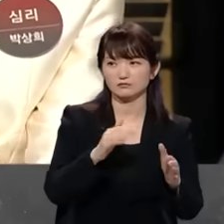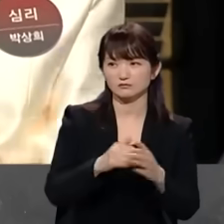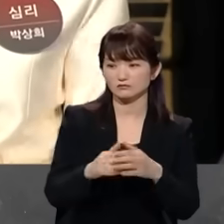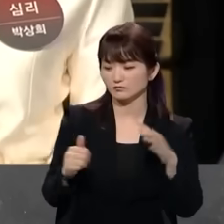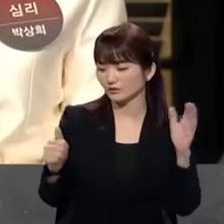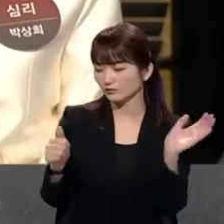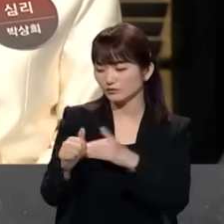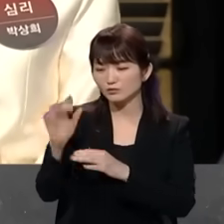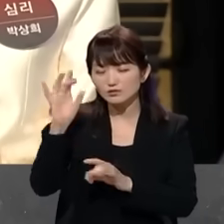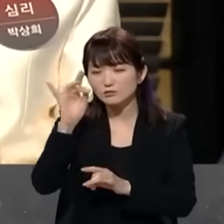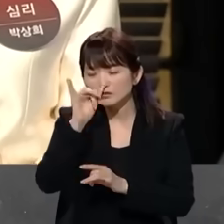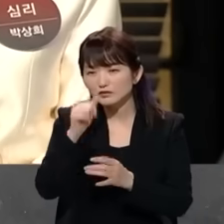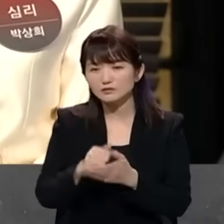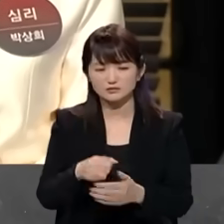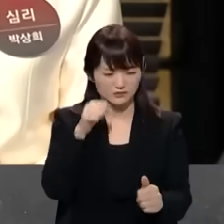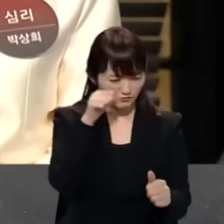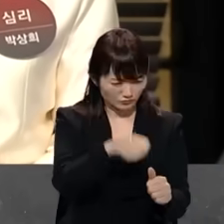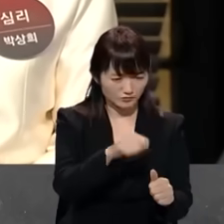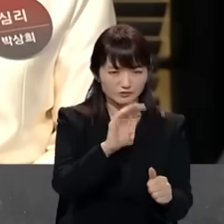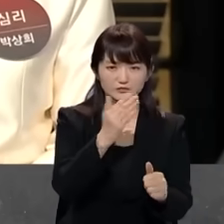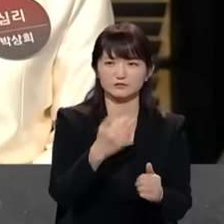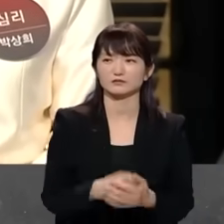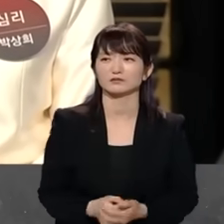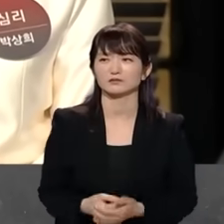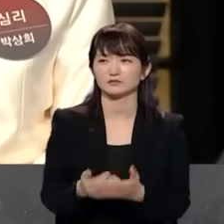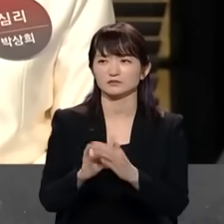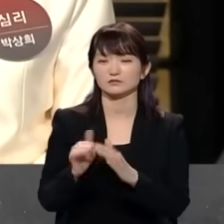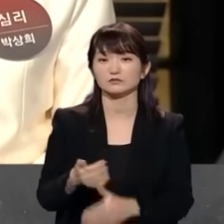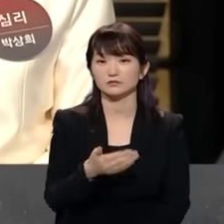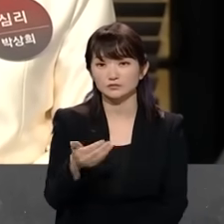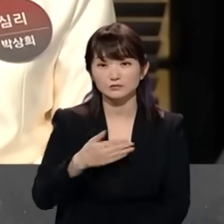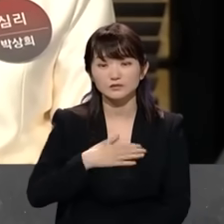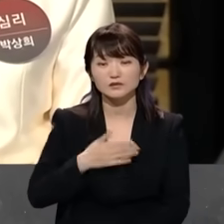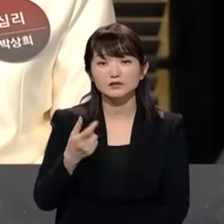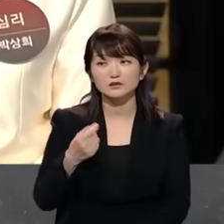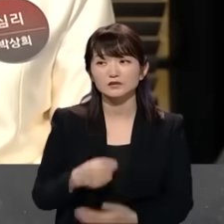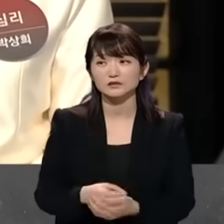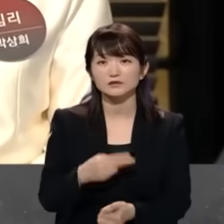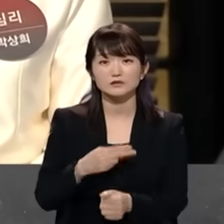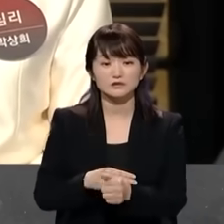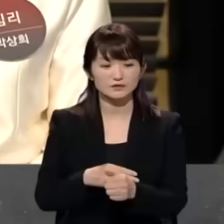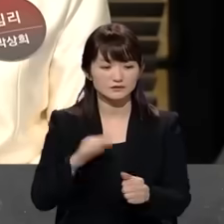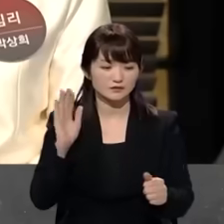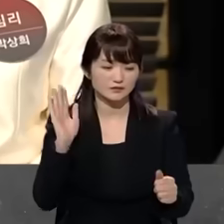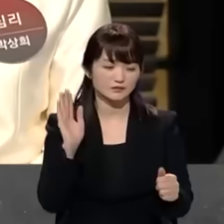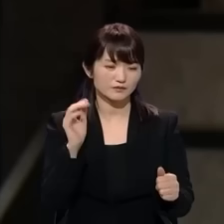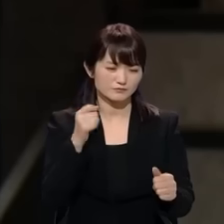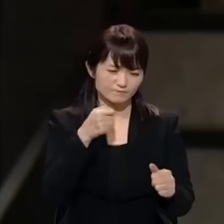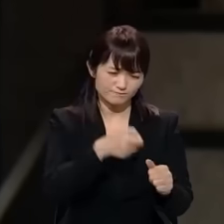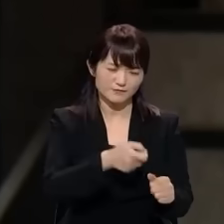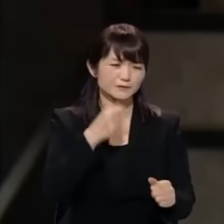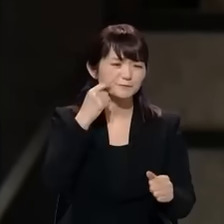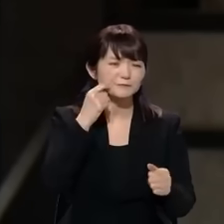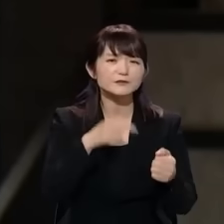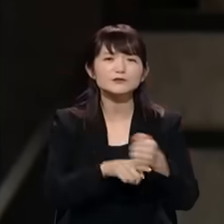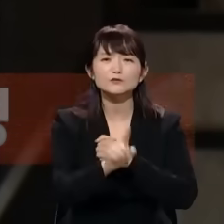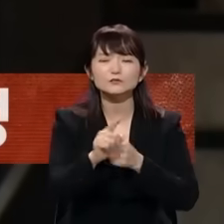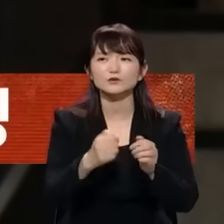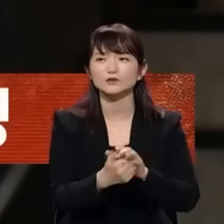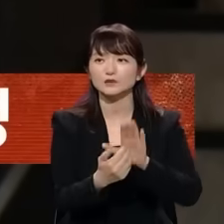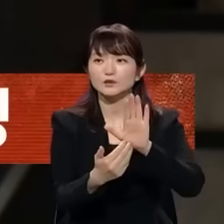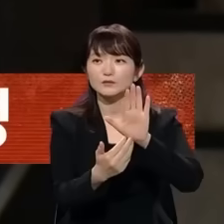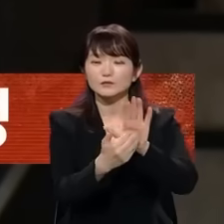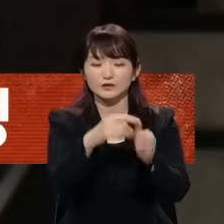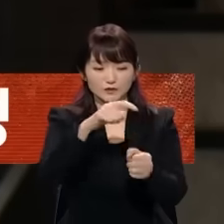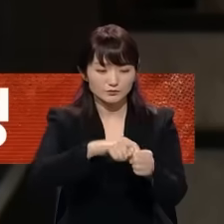때려야지. 네, 저희 뭐 사반가족 여러분께서는 아실 것 같아요. 선생님들이 왜 저렇게 못하시는지. 그러니까 이렇게 해서 방어 차원으로 아이한테